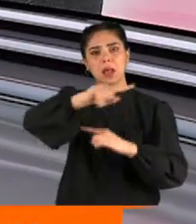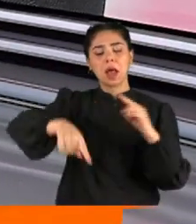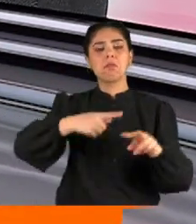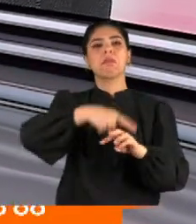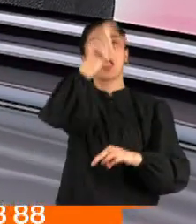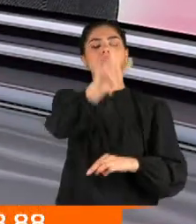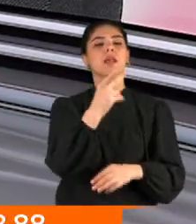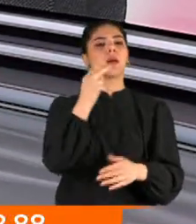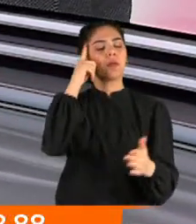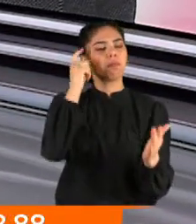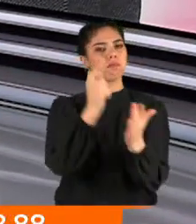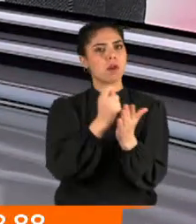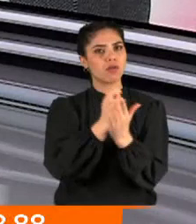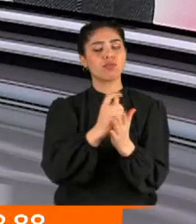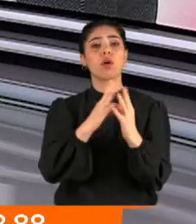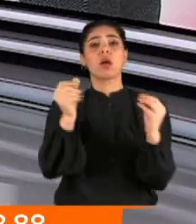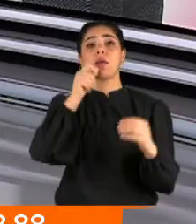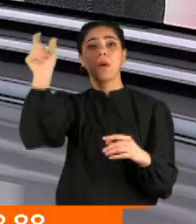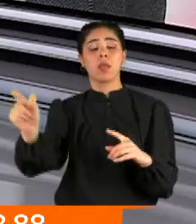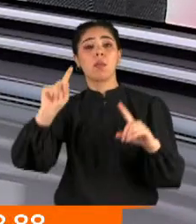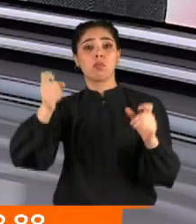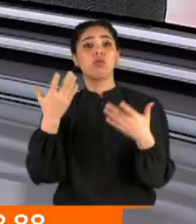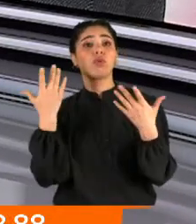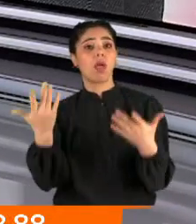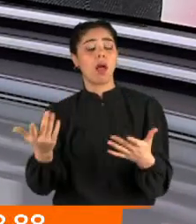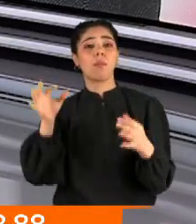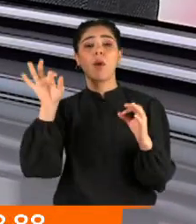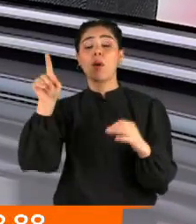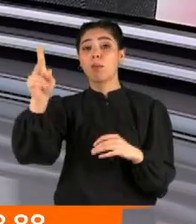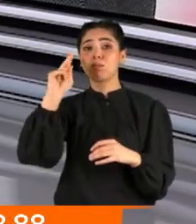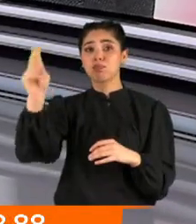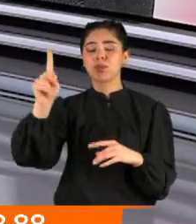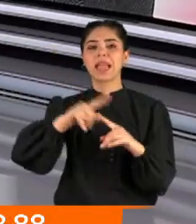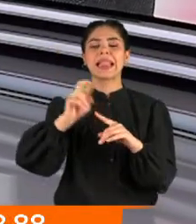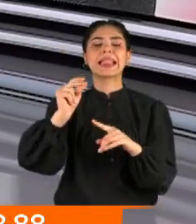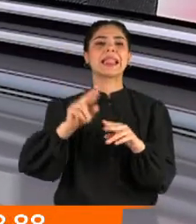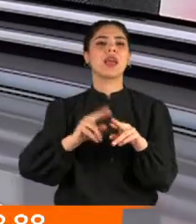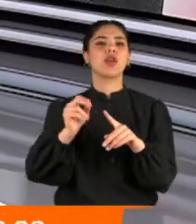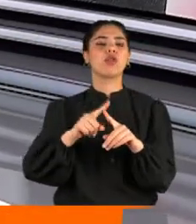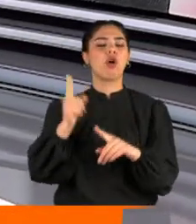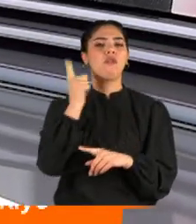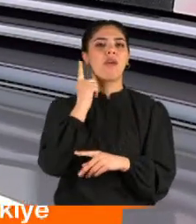istedi. Kayıp adam bulundu bulunmasına ama o artık bir TikTok fenomeniydi.